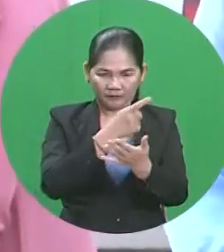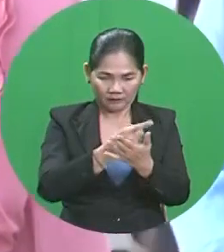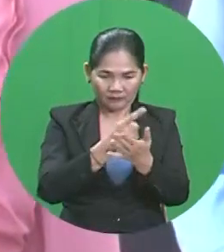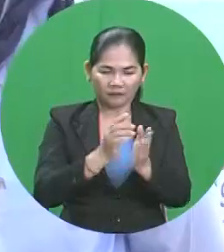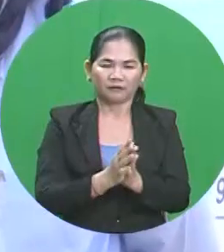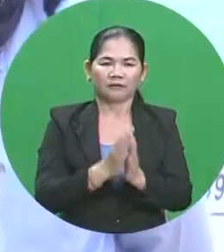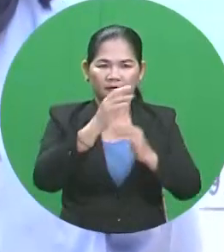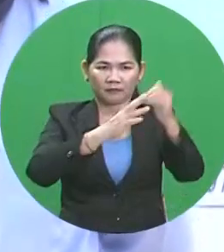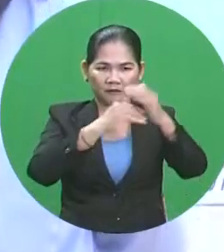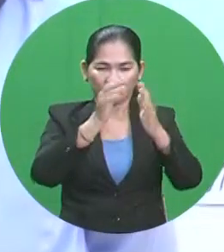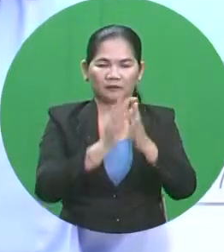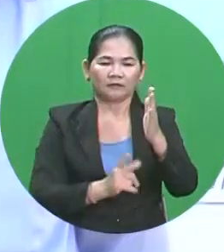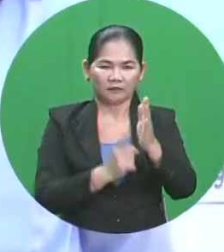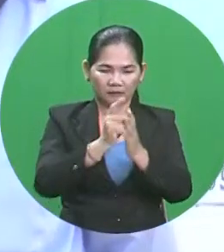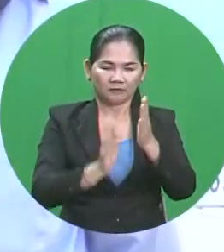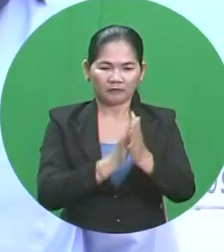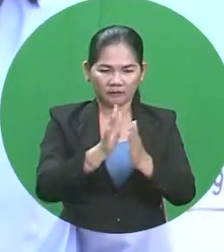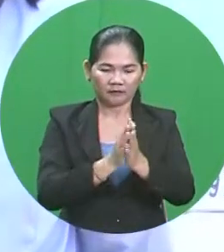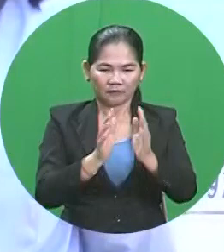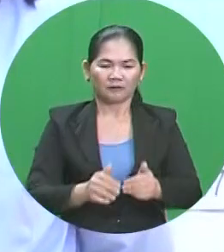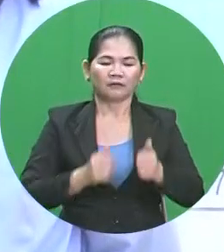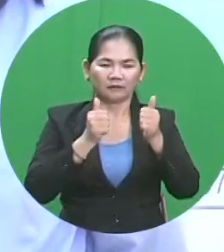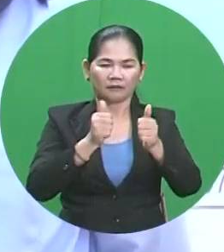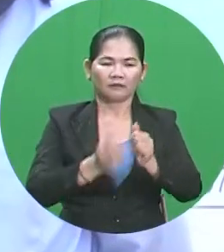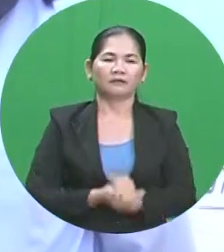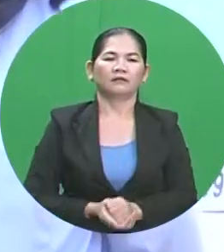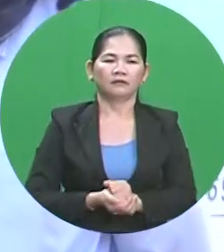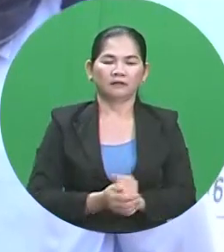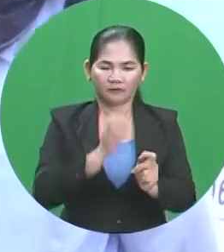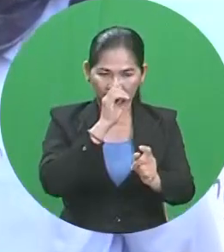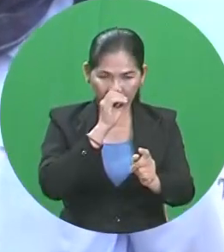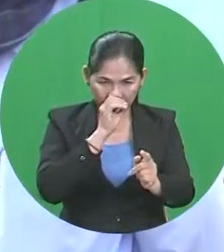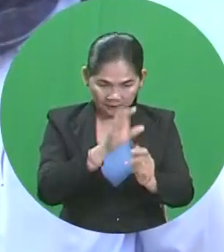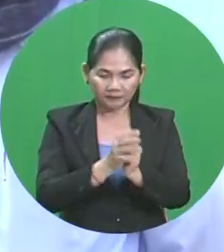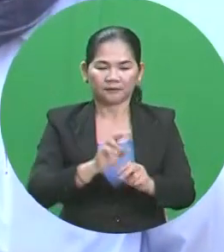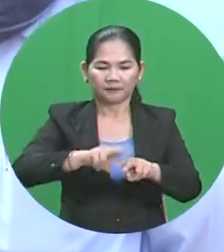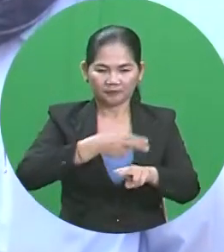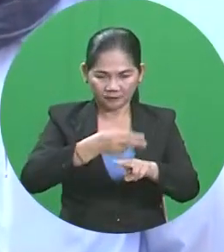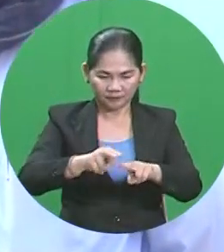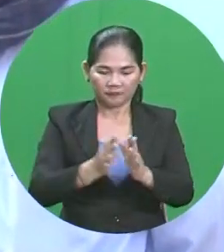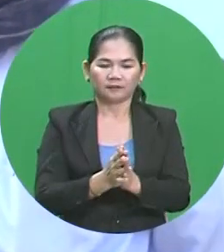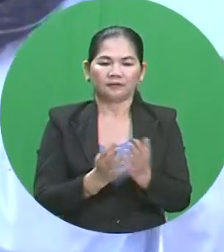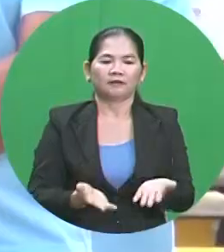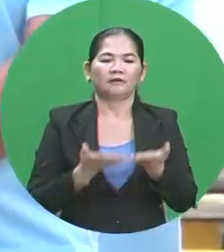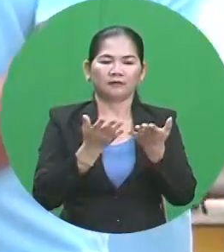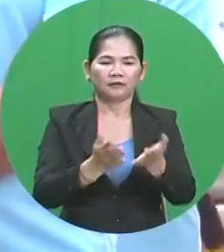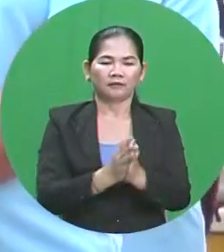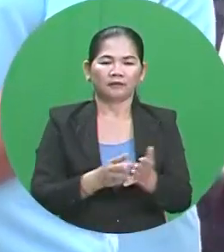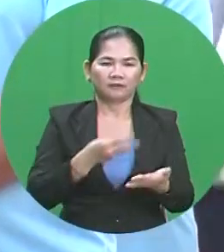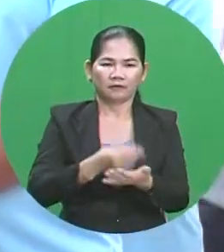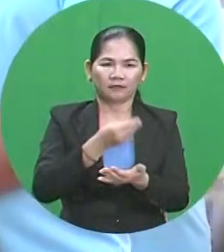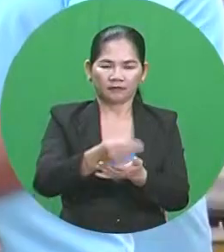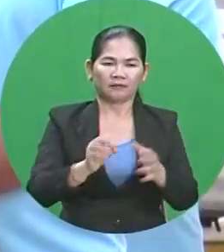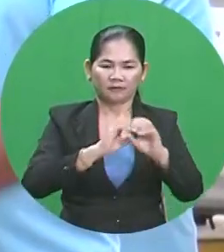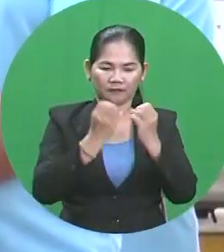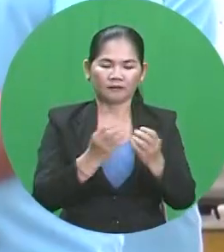ណែកកសាងនិងអភិវឌ្ឍប្រទេសជាតិឲ្យបានរីកចម្រើនសូមបញ្ជាក់ថាអំណោយទាំងនេះគឺទទួលបានការឧបត្ថម្ភពី